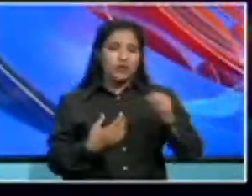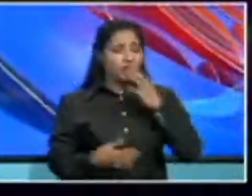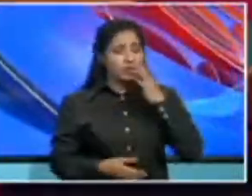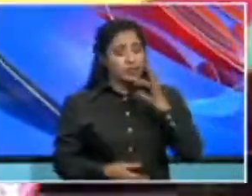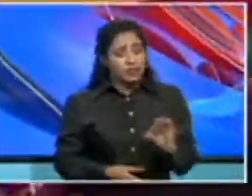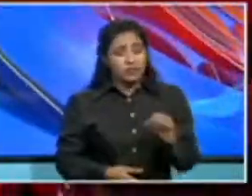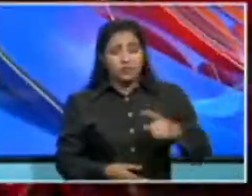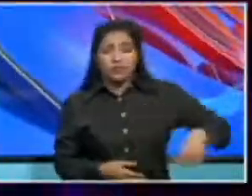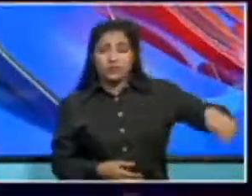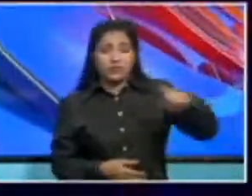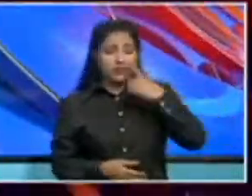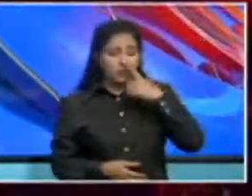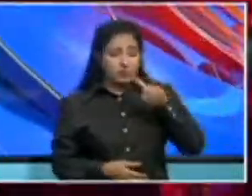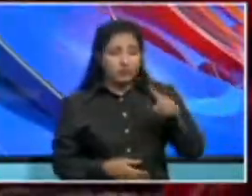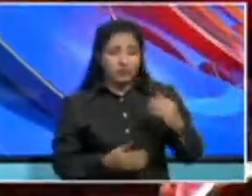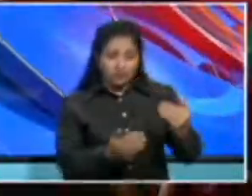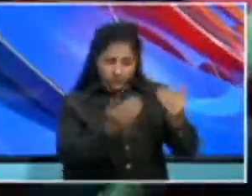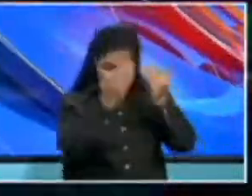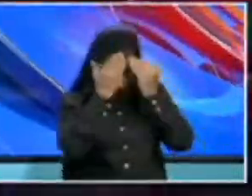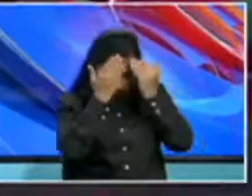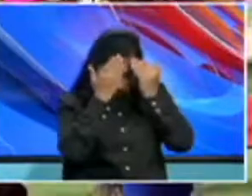નિશ્ચિત હવે છે